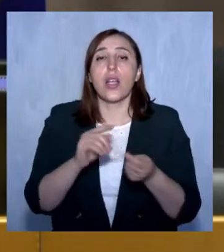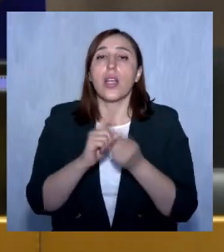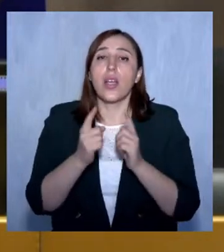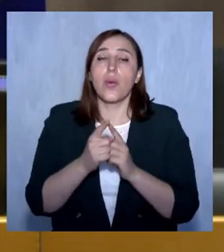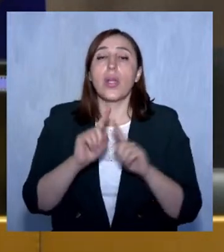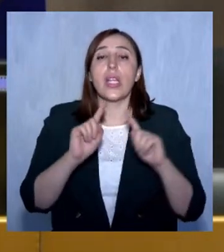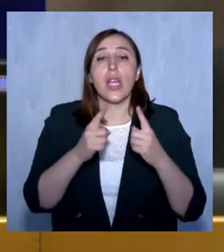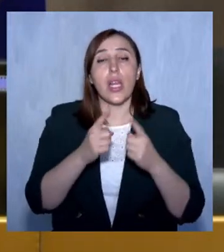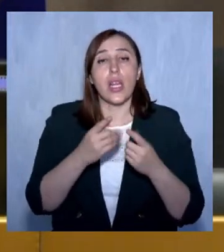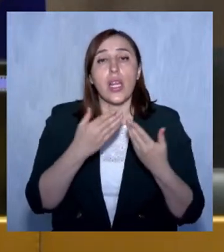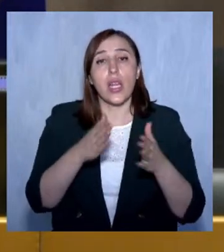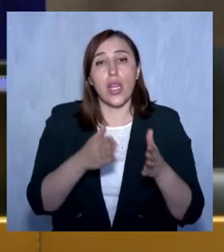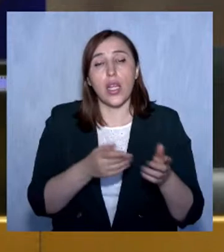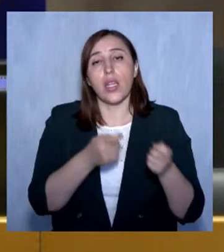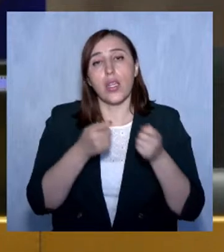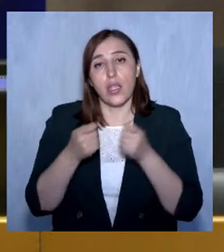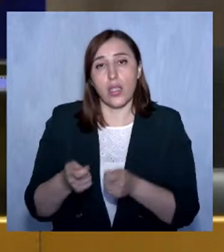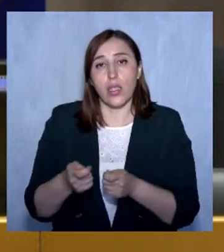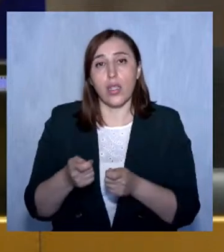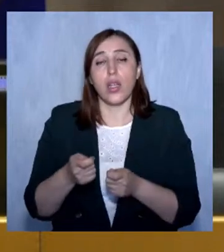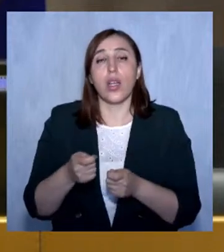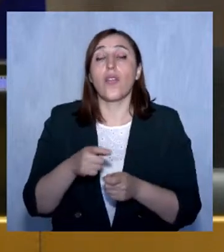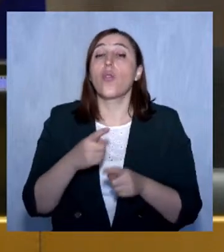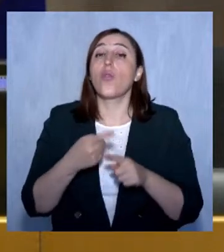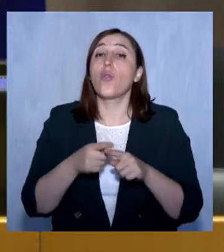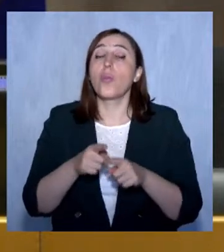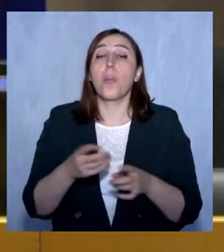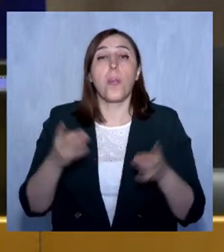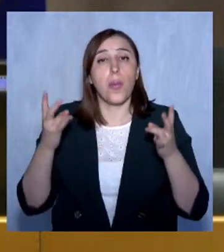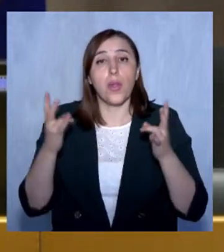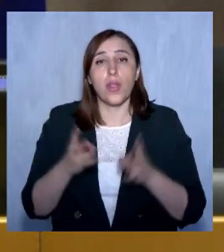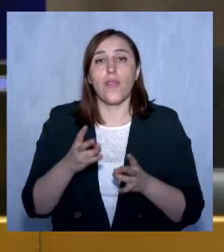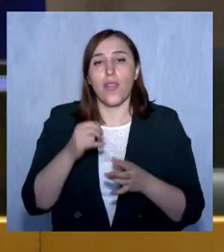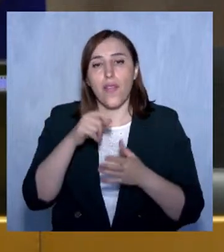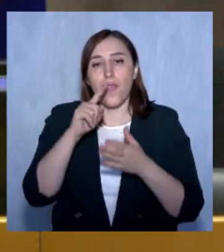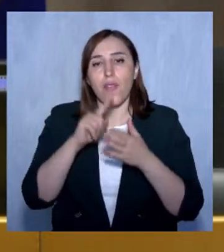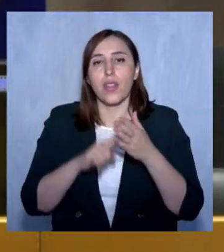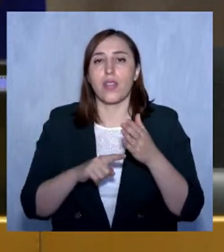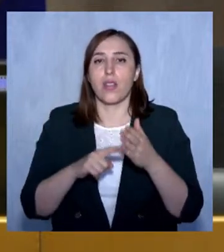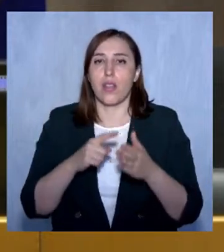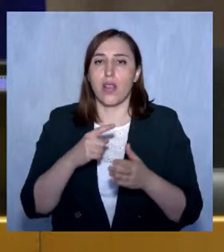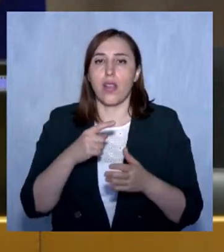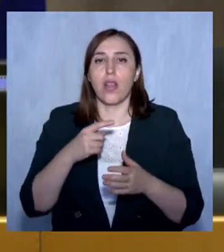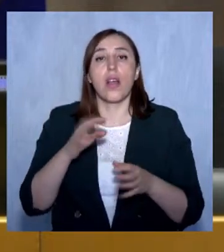բոլոր գերիներին և կալանավորվացներին ինչ նահնրաժեշտ է վստահությունն ամրապնդելու